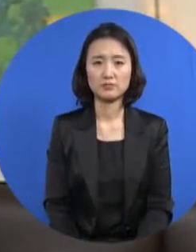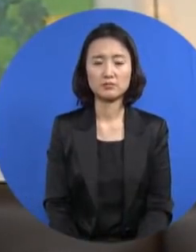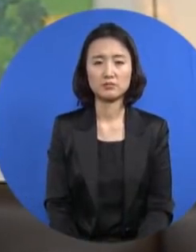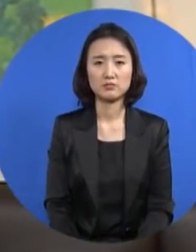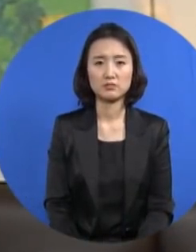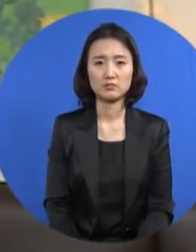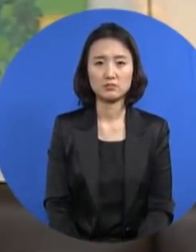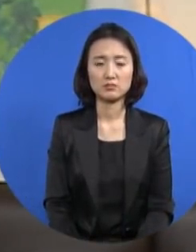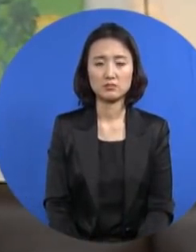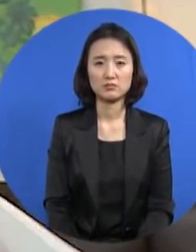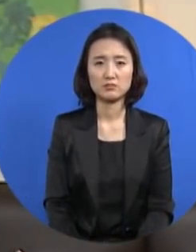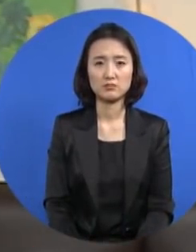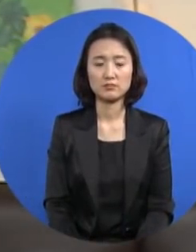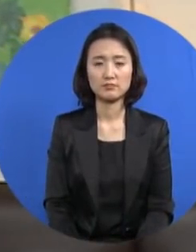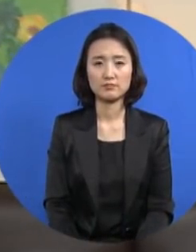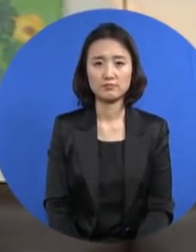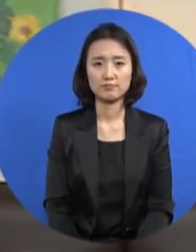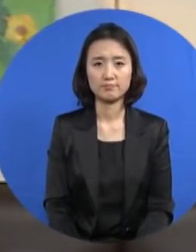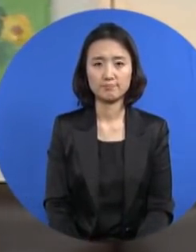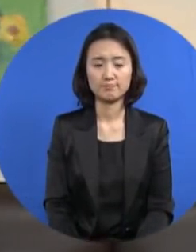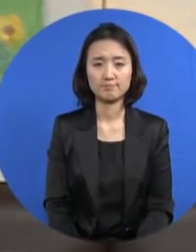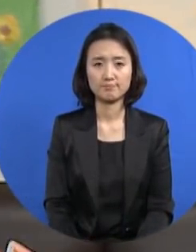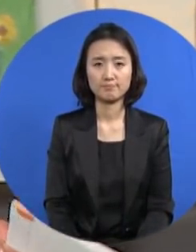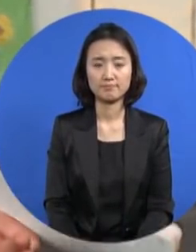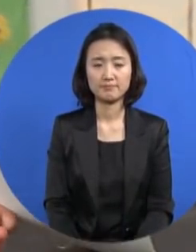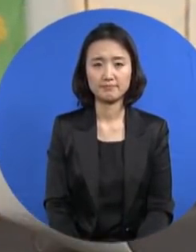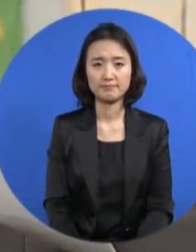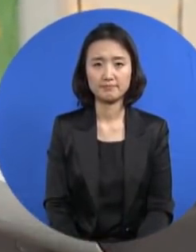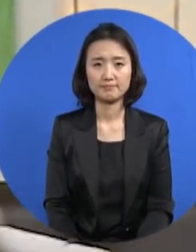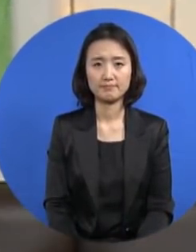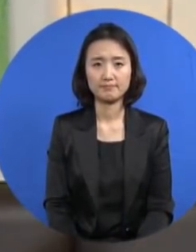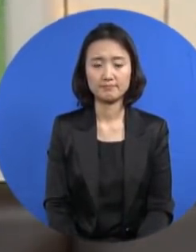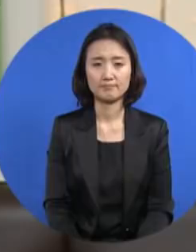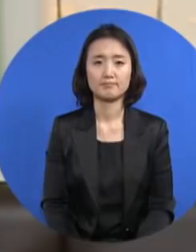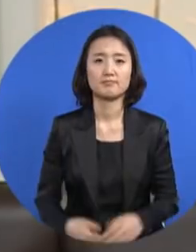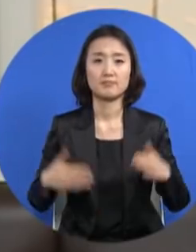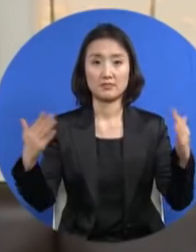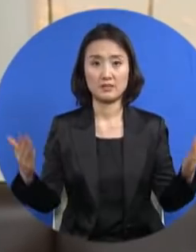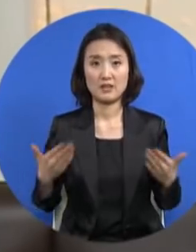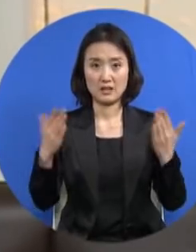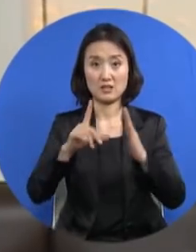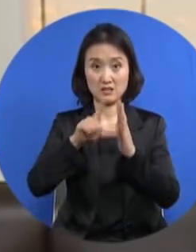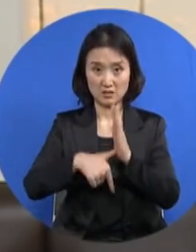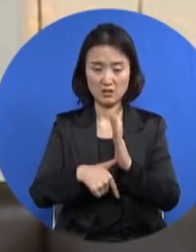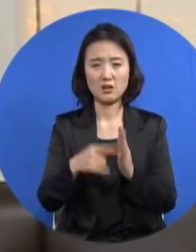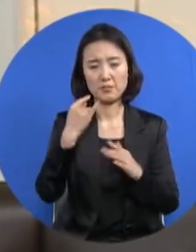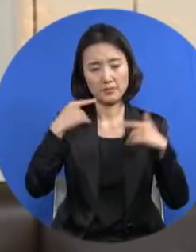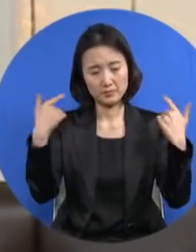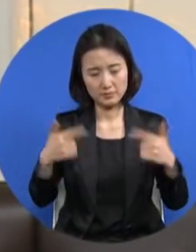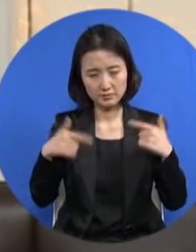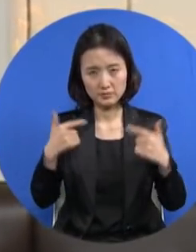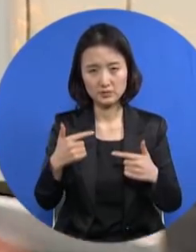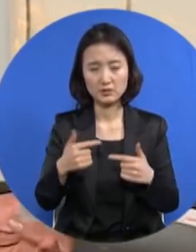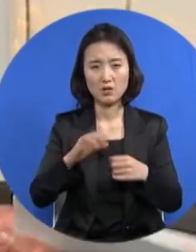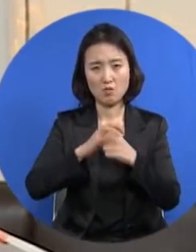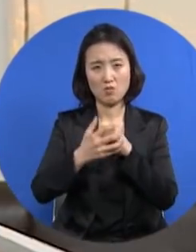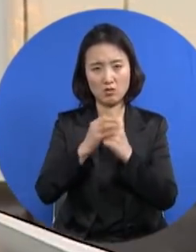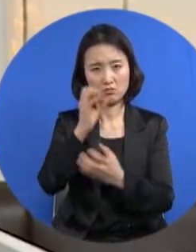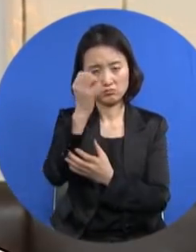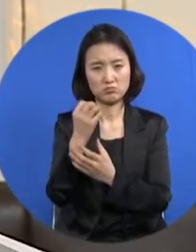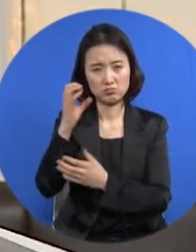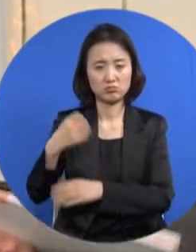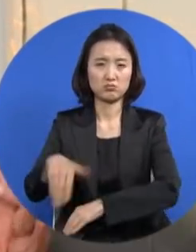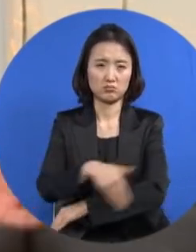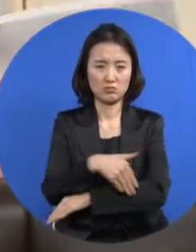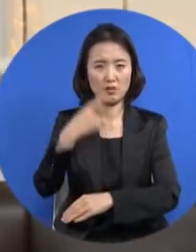있었는데요. 엄마가 주로 가을에는 가수원에 일을 다니셨어요. 저희 엄마는 키도 작고